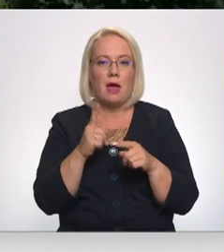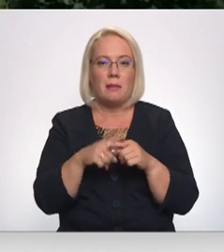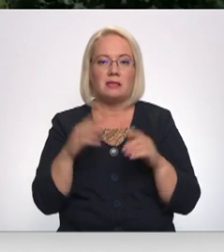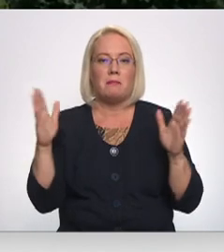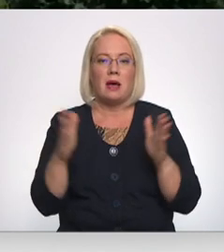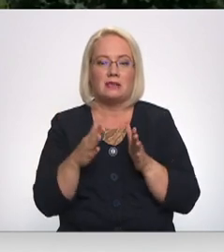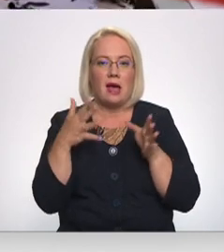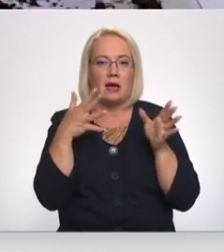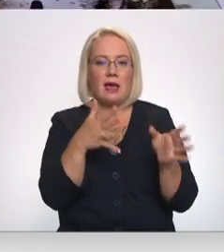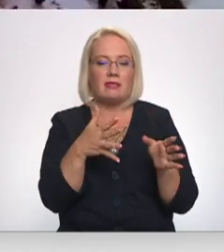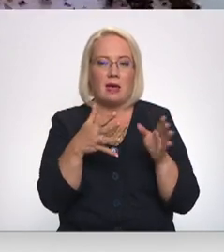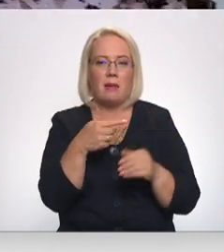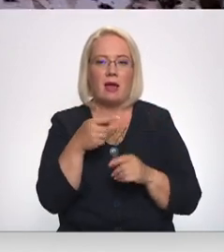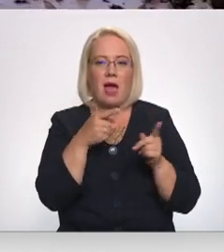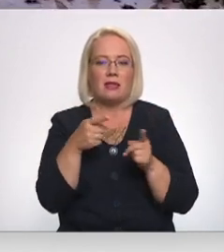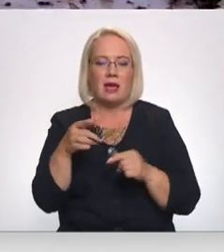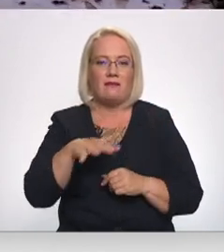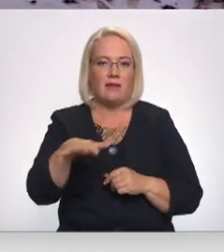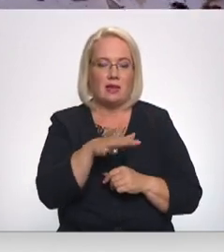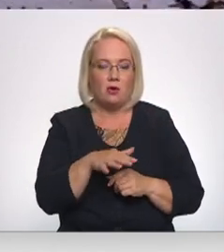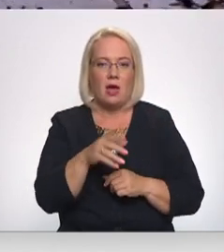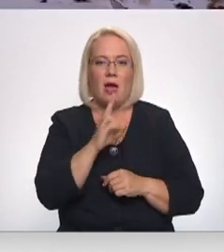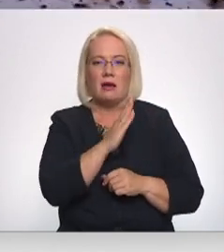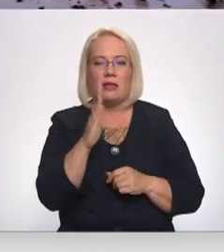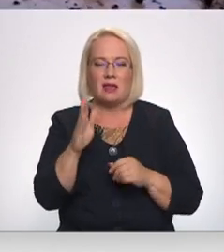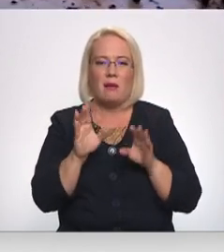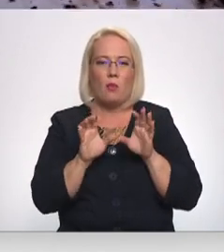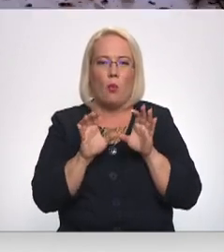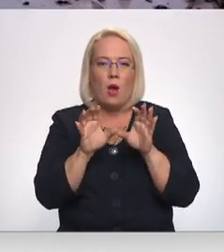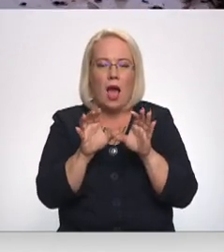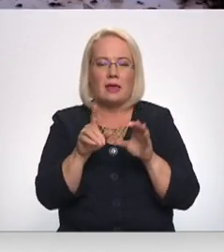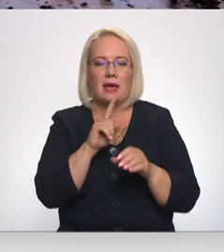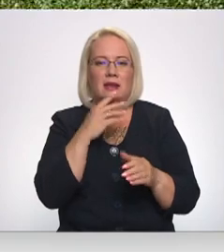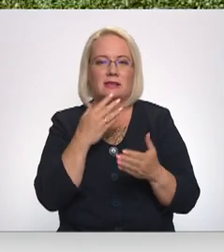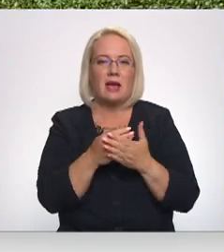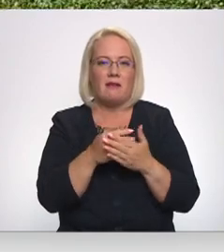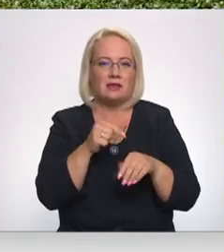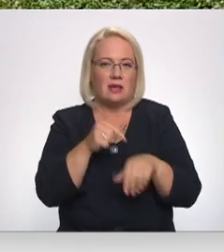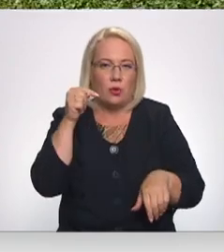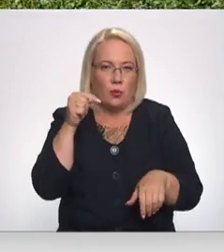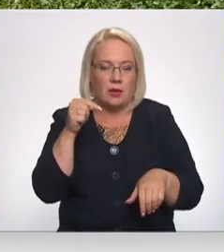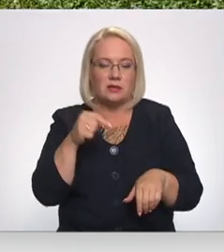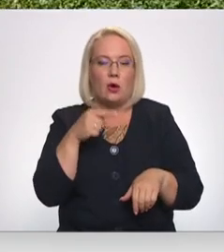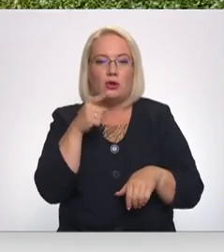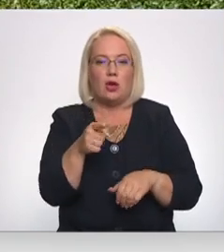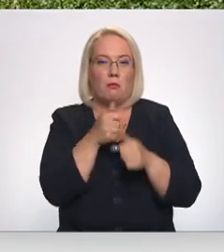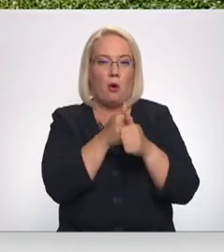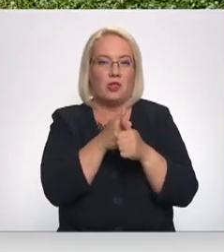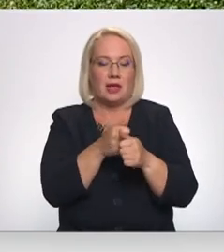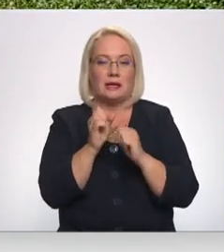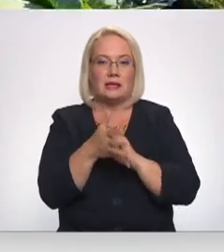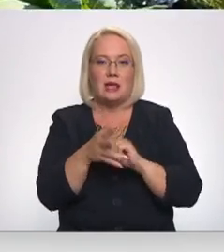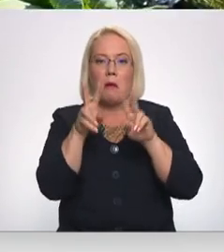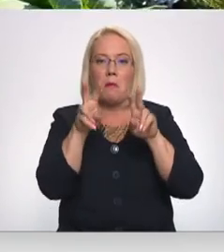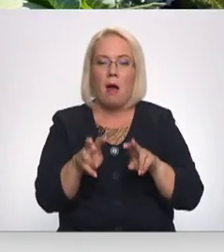mazāku ietekmi uz vidi. Katrai kukaiņu sugai ir savi feromoni, uz kuriem tie reaģē un lido. Šī monitoringa sistēma šobrīd